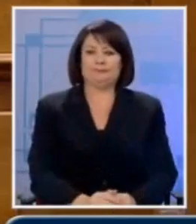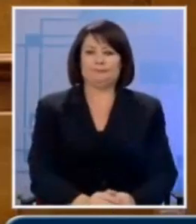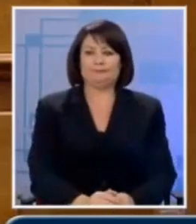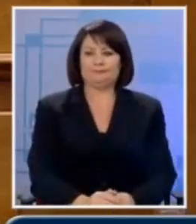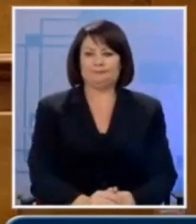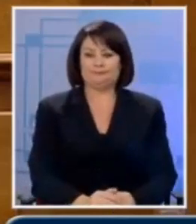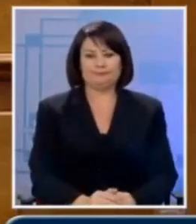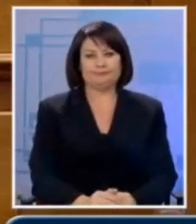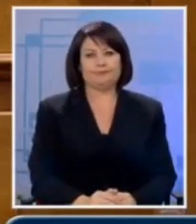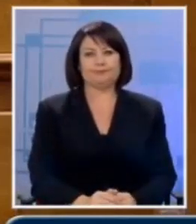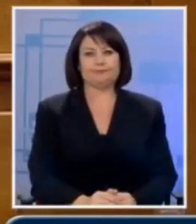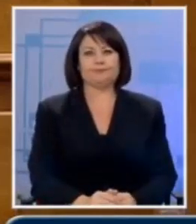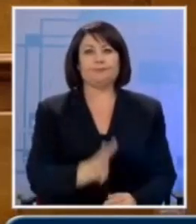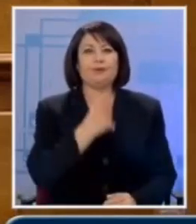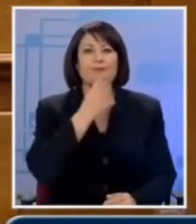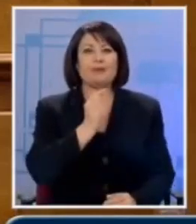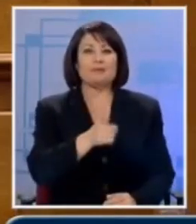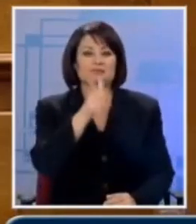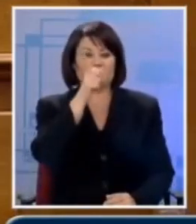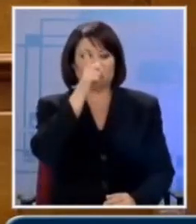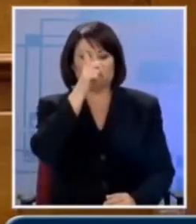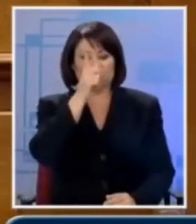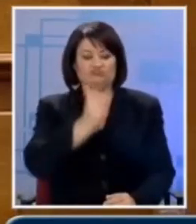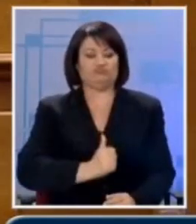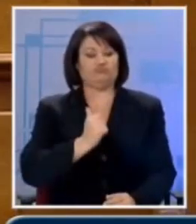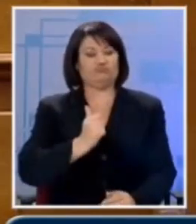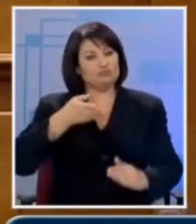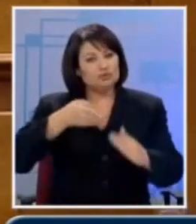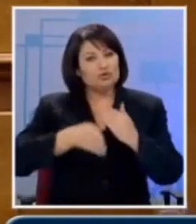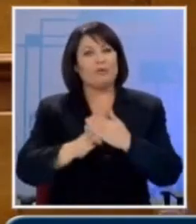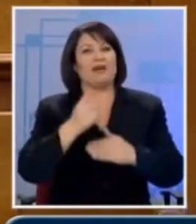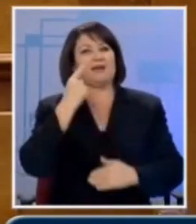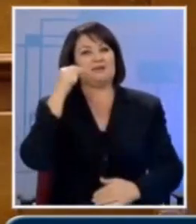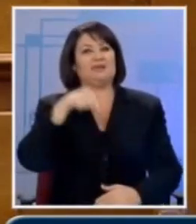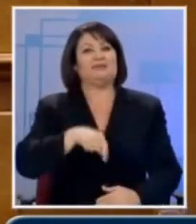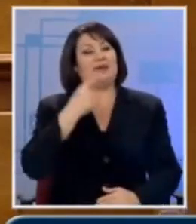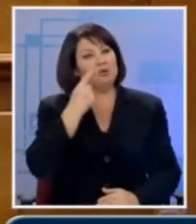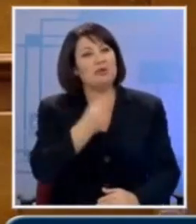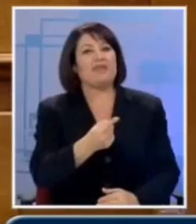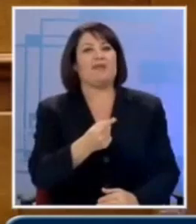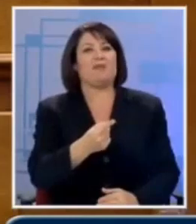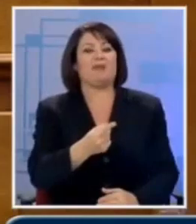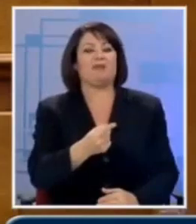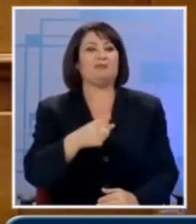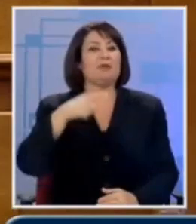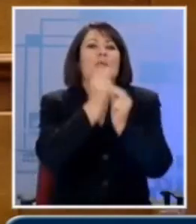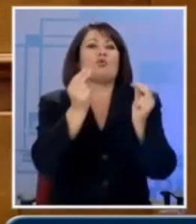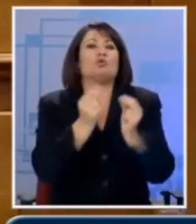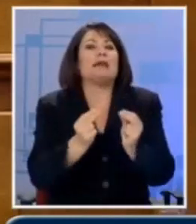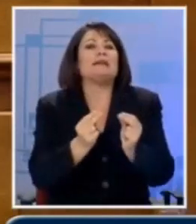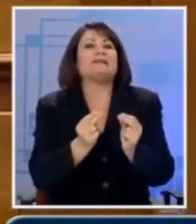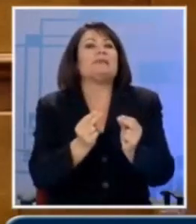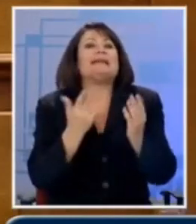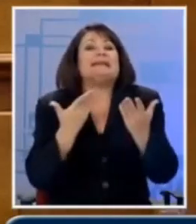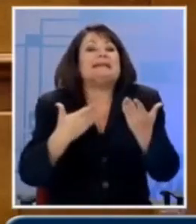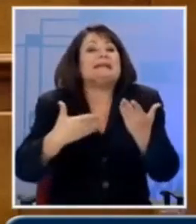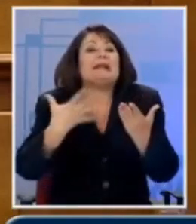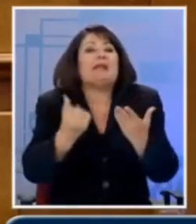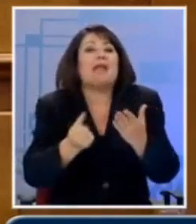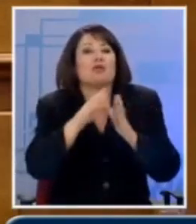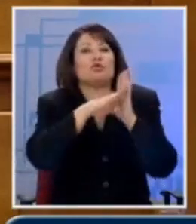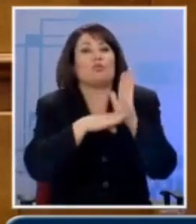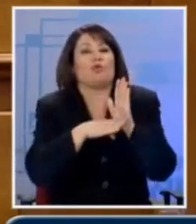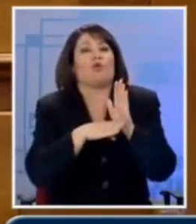τοξική γεύση αλαζονίας. Γιατί ενώ φαντασιώνονται ότι θα κυβερνήσουν, είναι